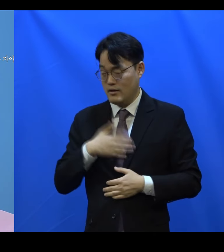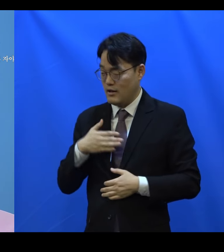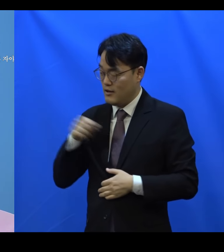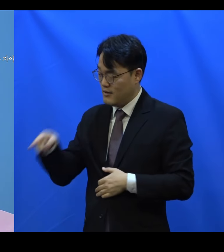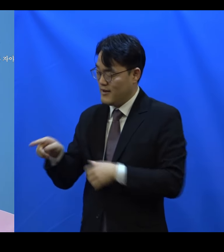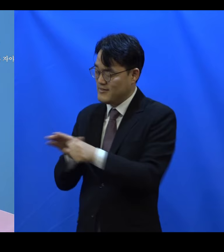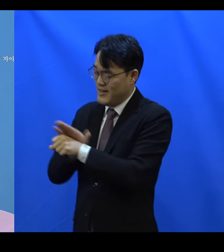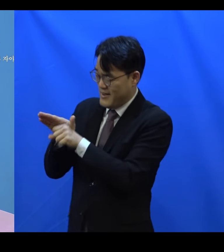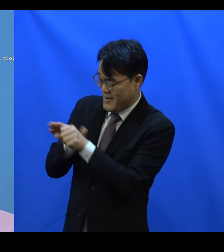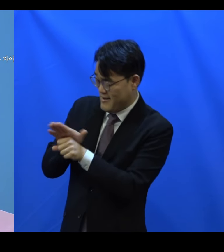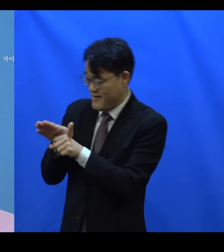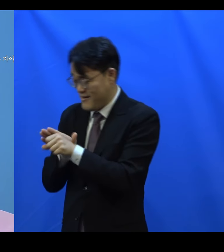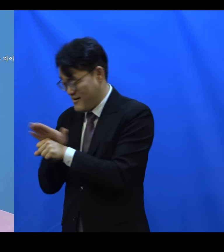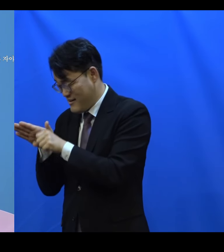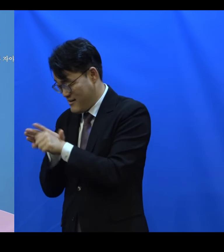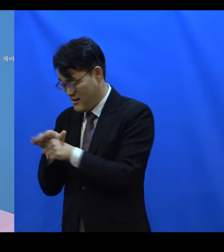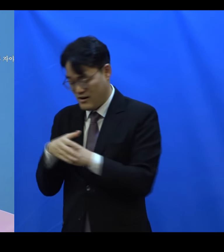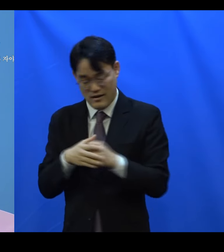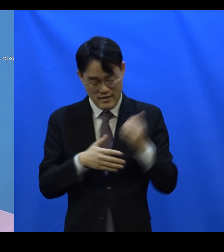사람이 방해하지 말라는 거예요.